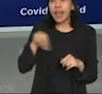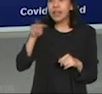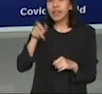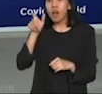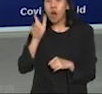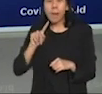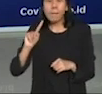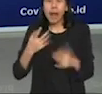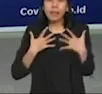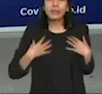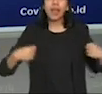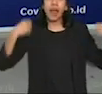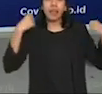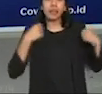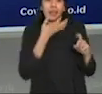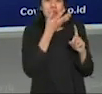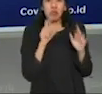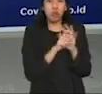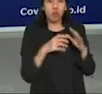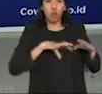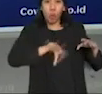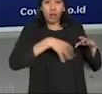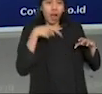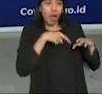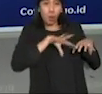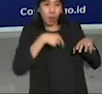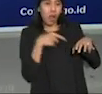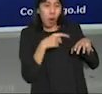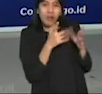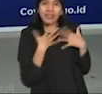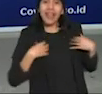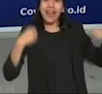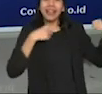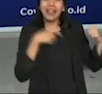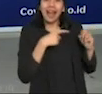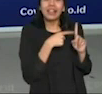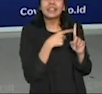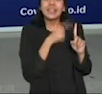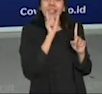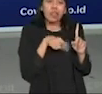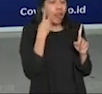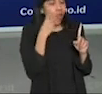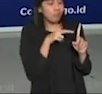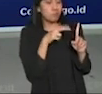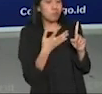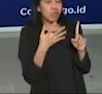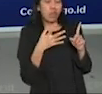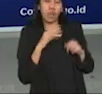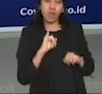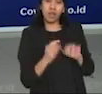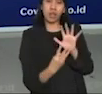kita yakini memiliki daya tahan tubuh yang bagus memiliki imunitas yang baik yang muda dan